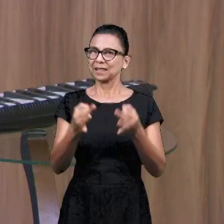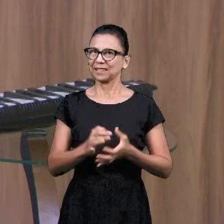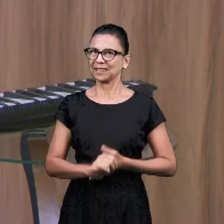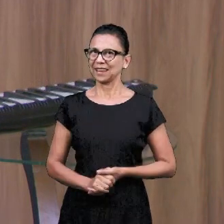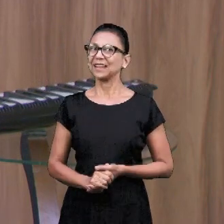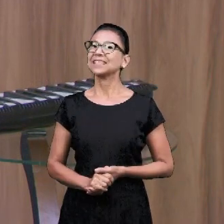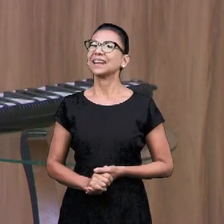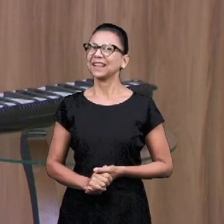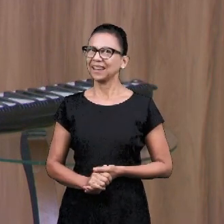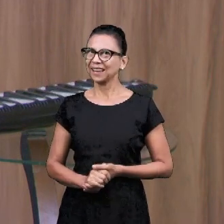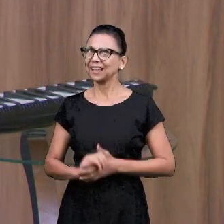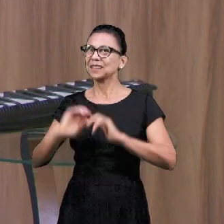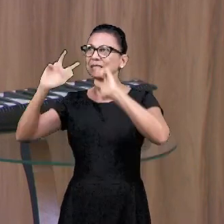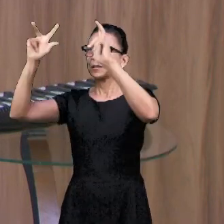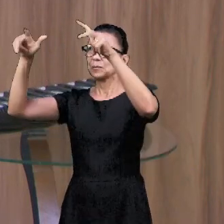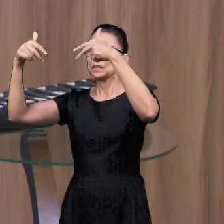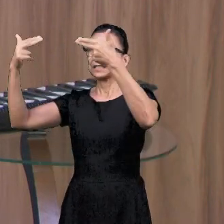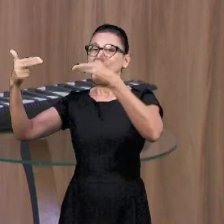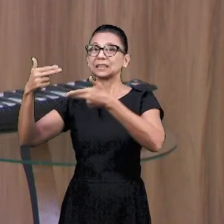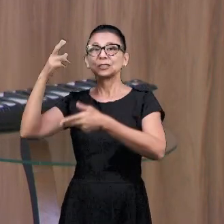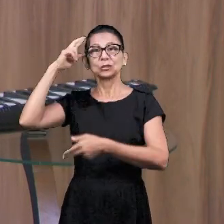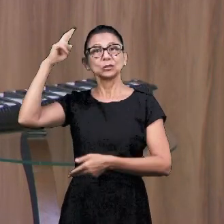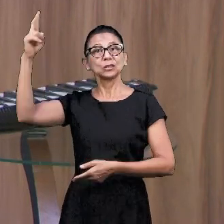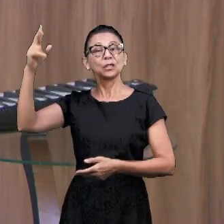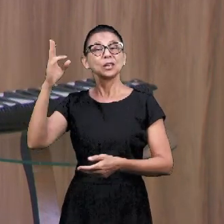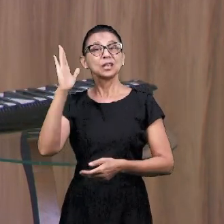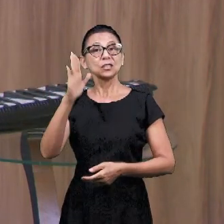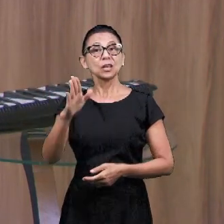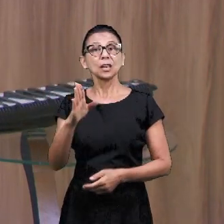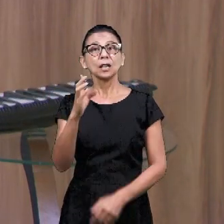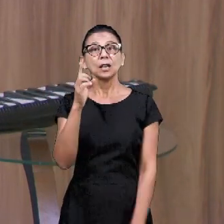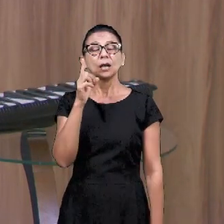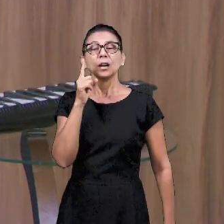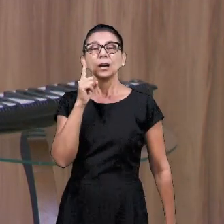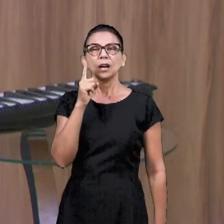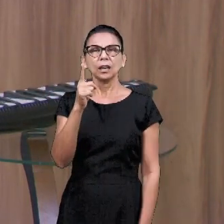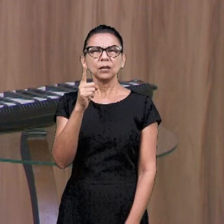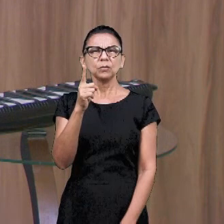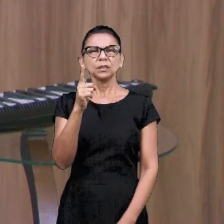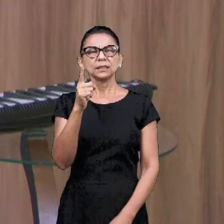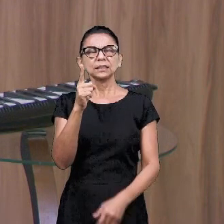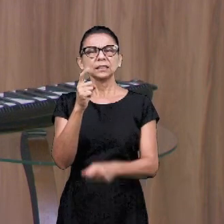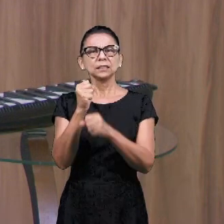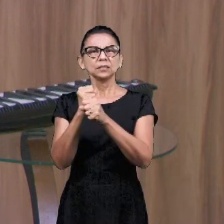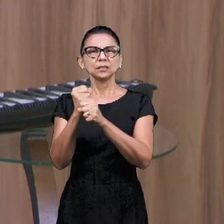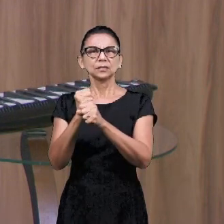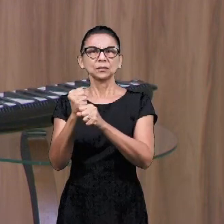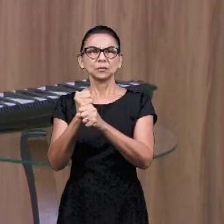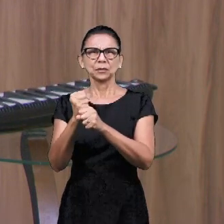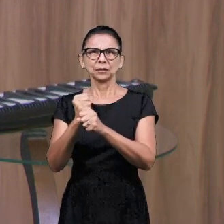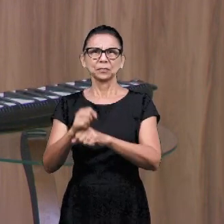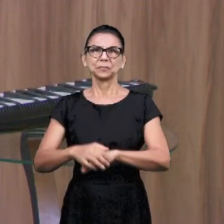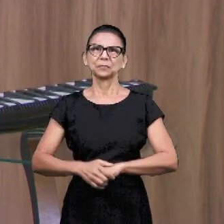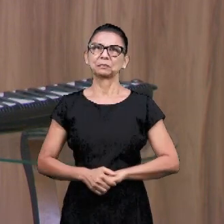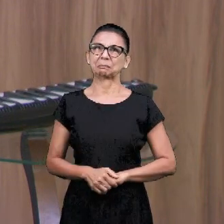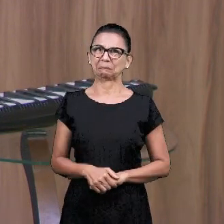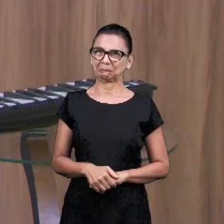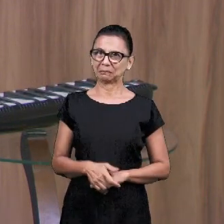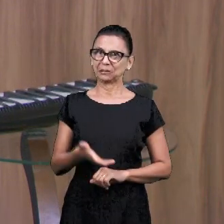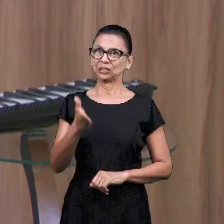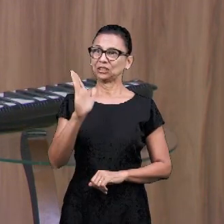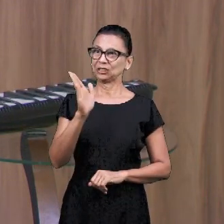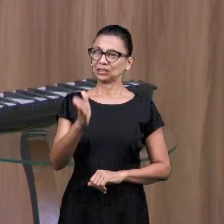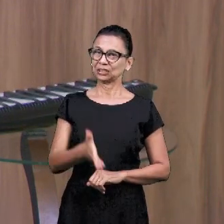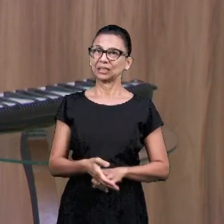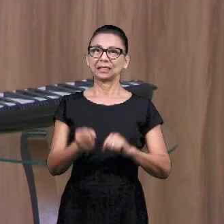volet Parfaite Louange, qui est un cadeau du Seigneur, va compléter un an. Quelle bénédiction merveilleuse, n'est-ce pas?